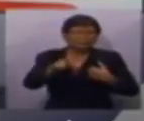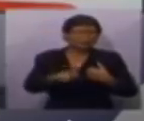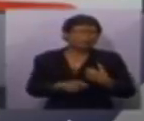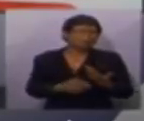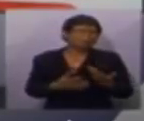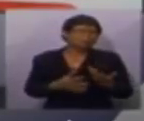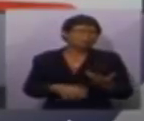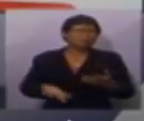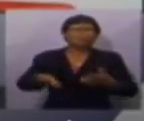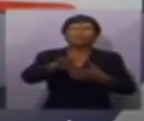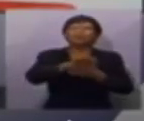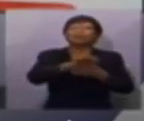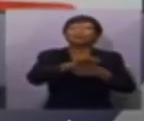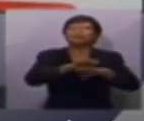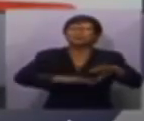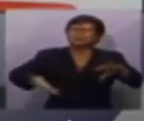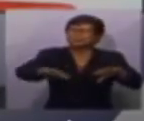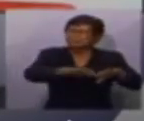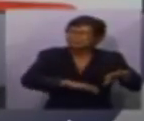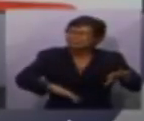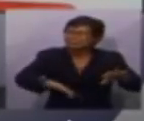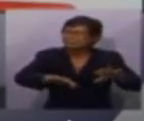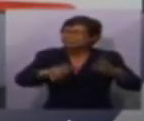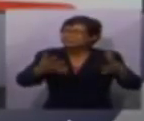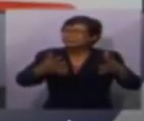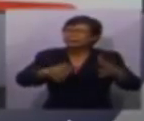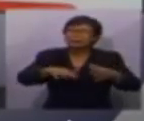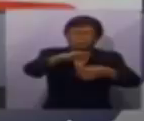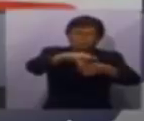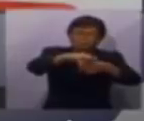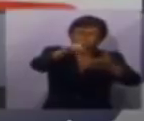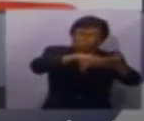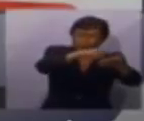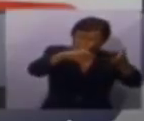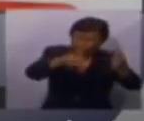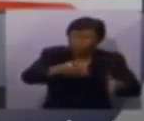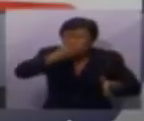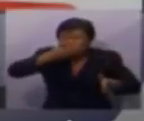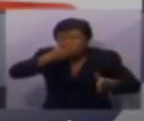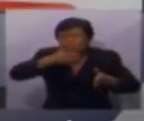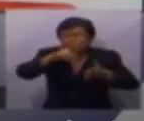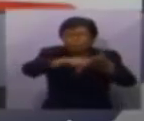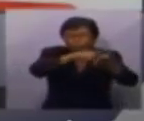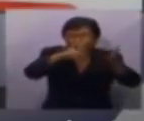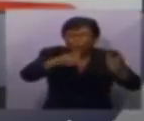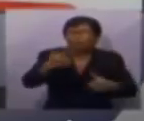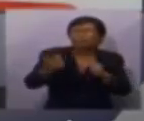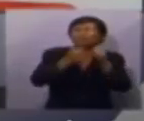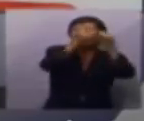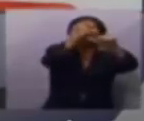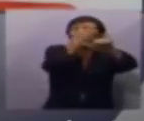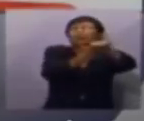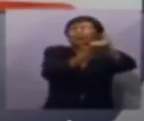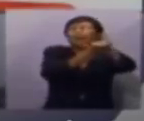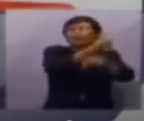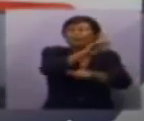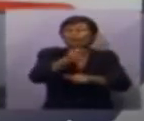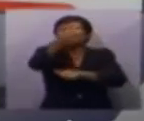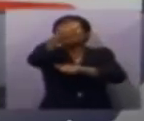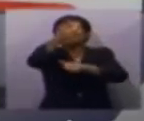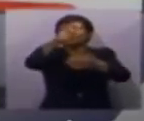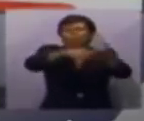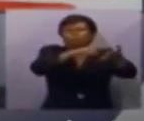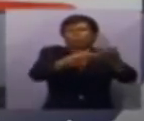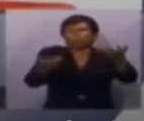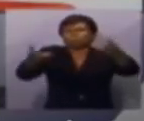pola pengundi lebih kepada pengundi-pengundi muda dan pertama kali mengundi kali ini jadi mempertaruhkan calon-calon